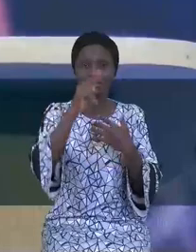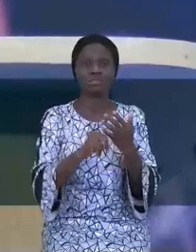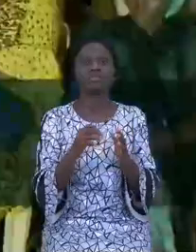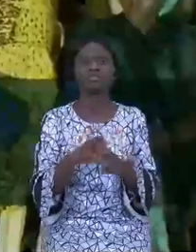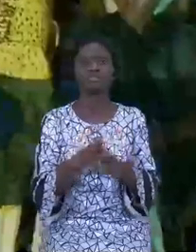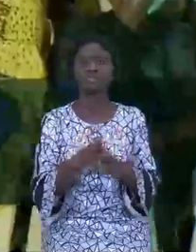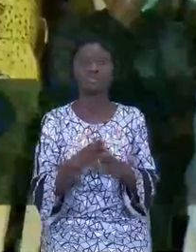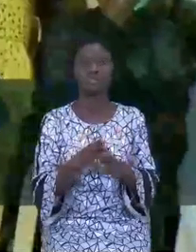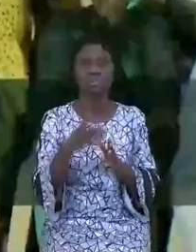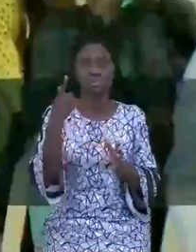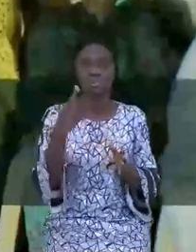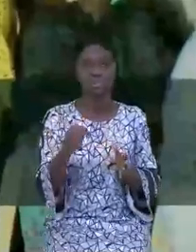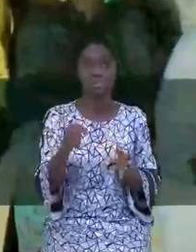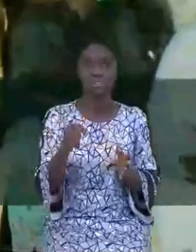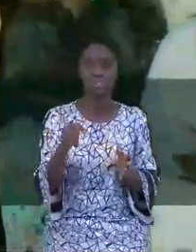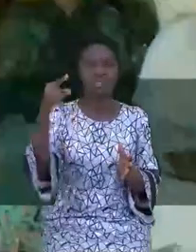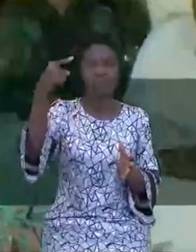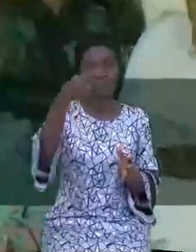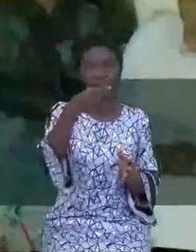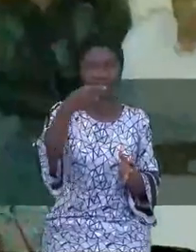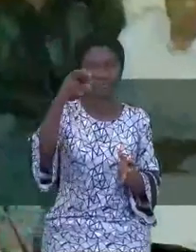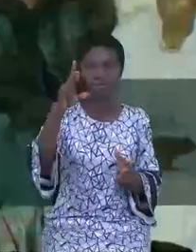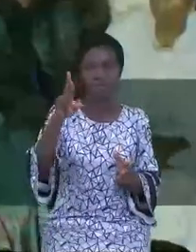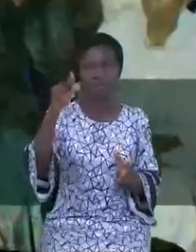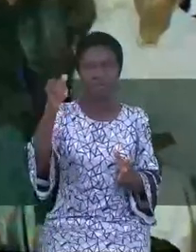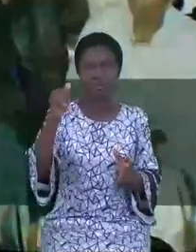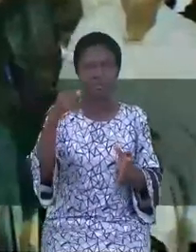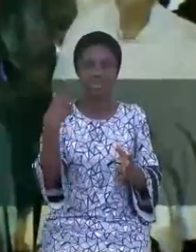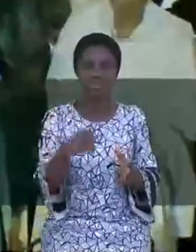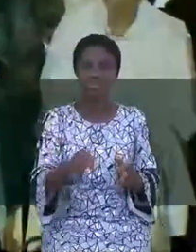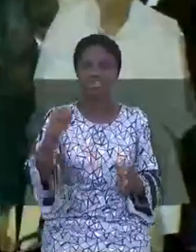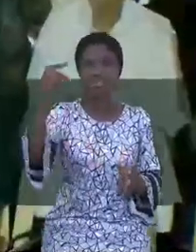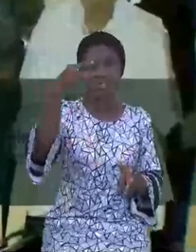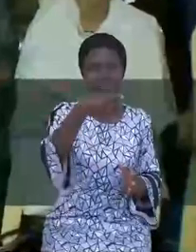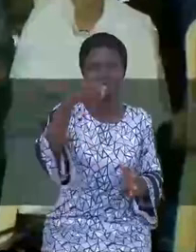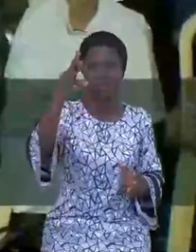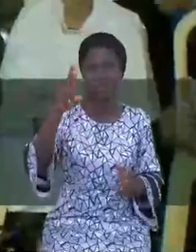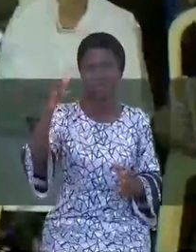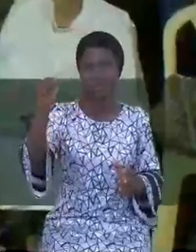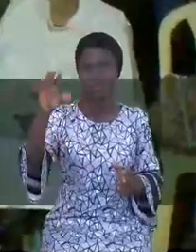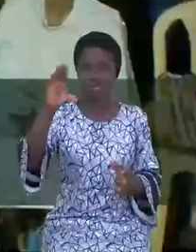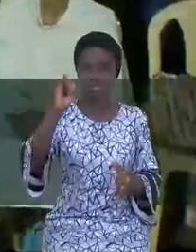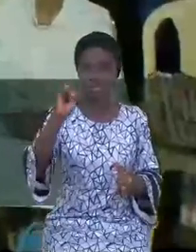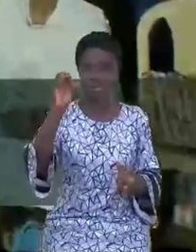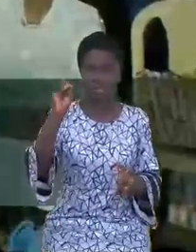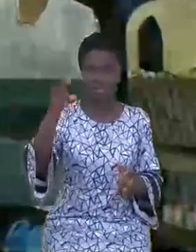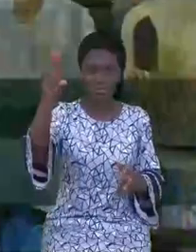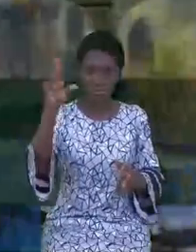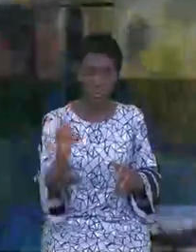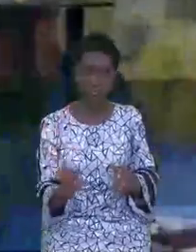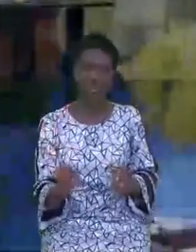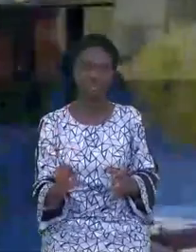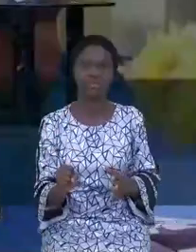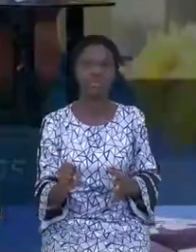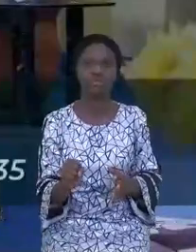La bonté gracieuse de Jésus. Cette bonté vient pour toi. Voyons ce passage des Écritures, Actes